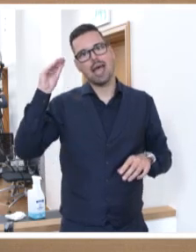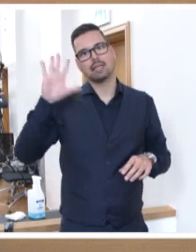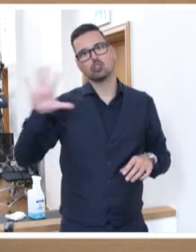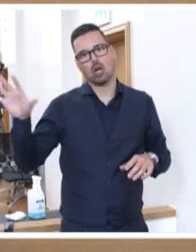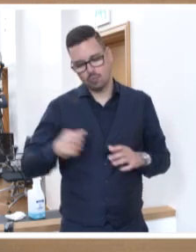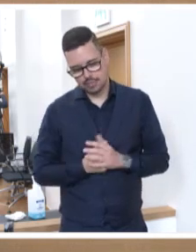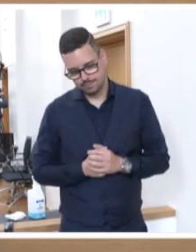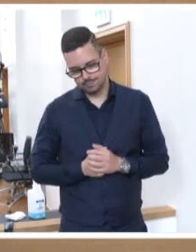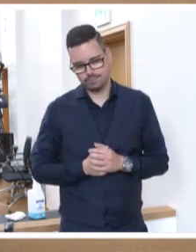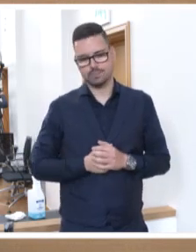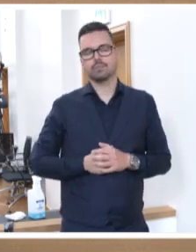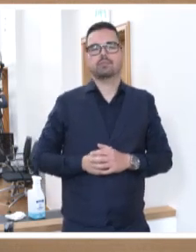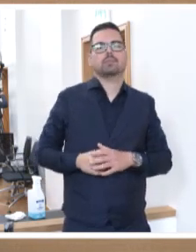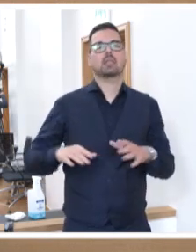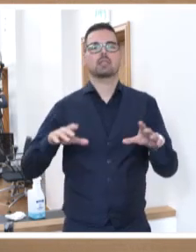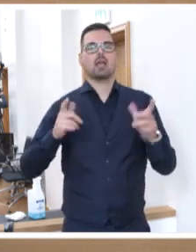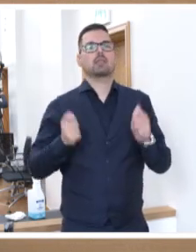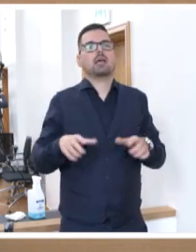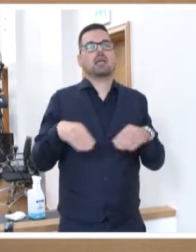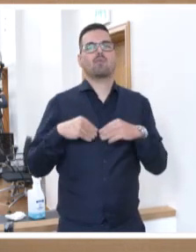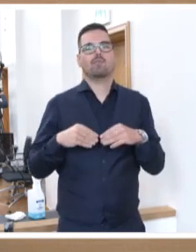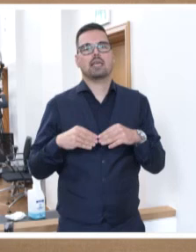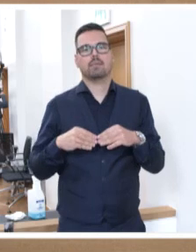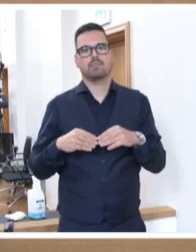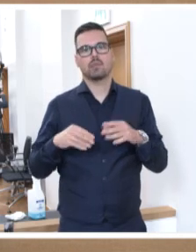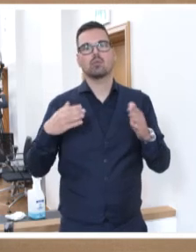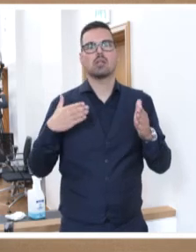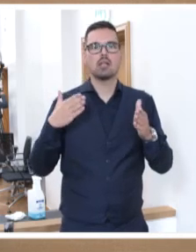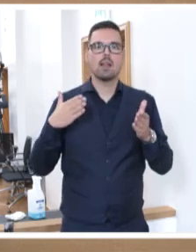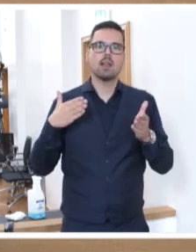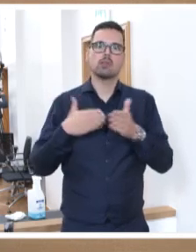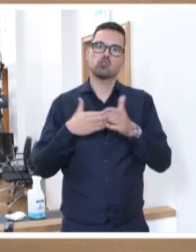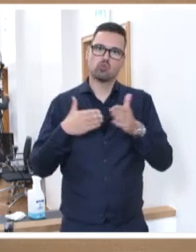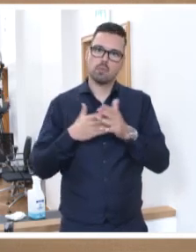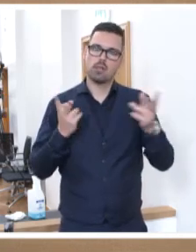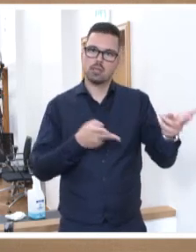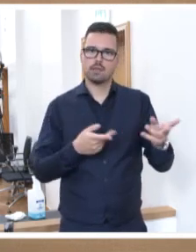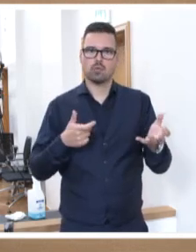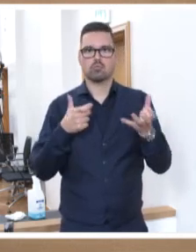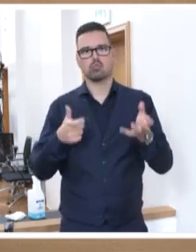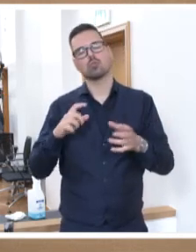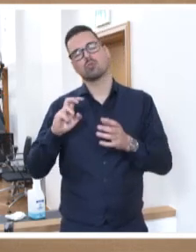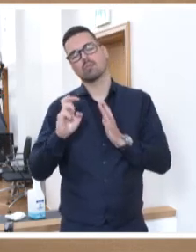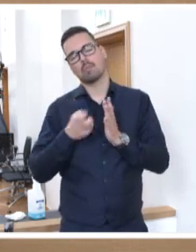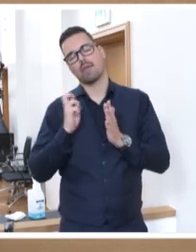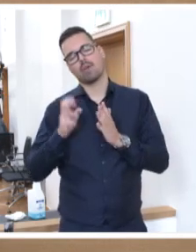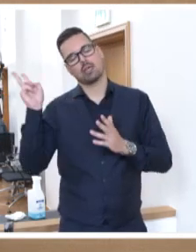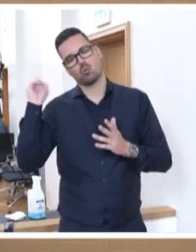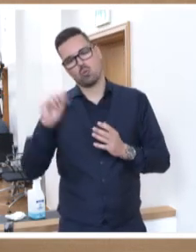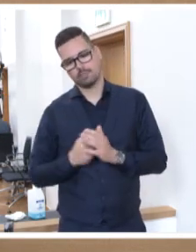zur Aufhebung der Sanktionen gegen Russland und den Lieferstopp von Waffen haben wir nun schon mehrfach gehört.